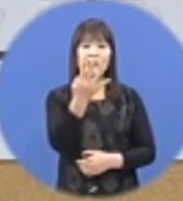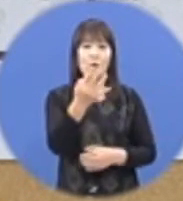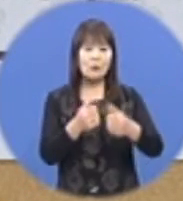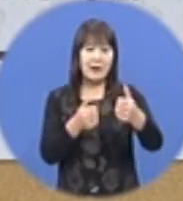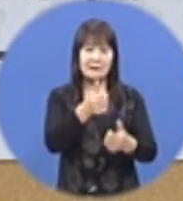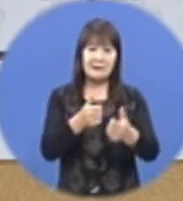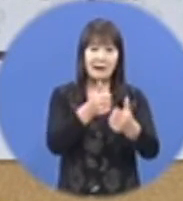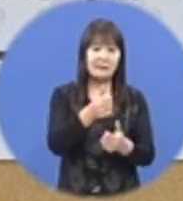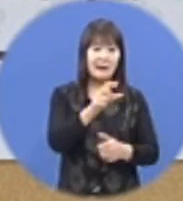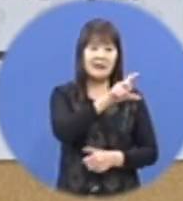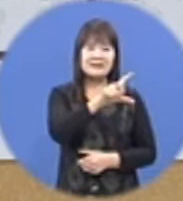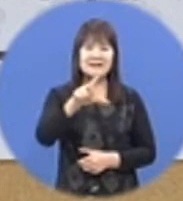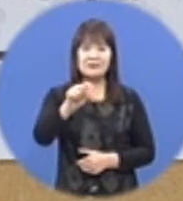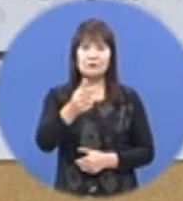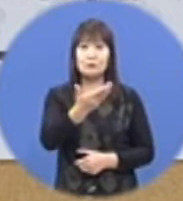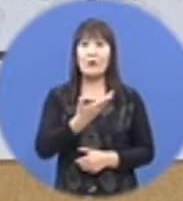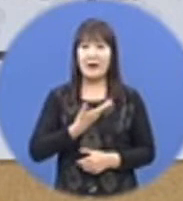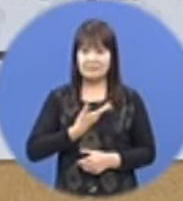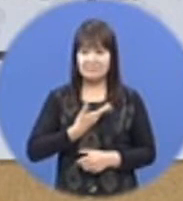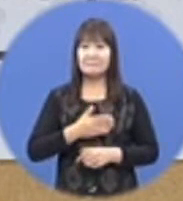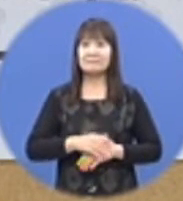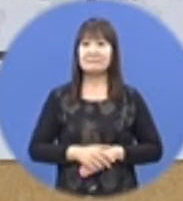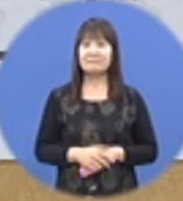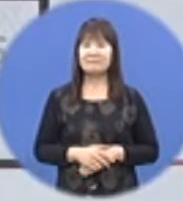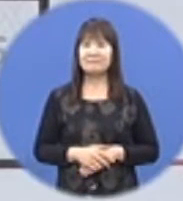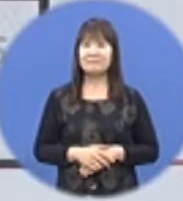シールをもらいます。